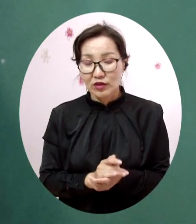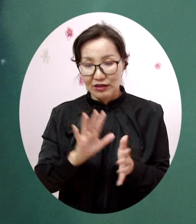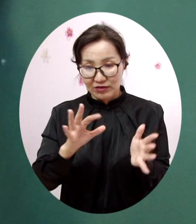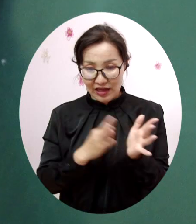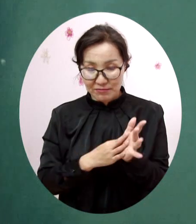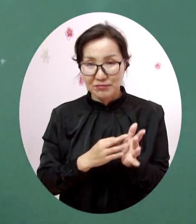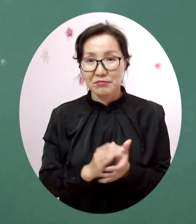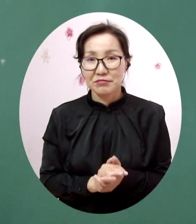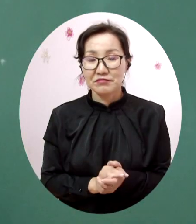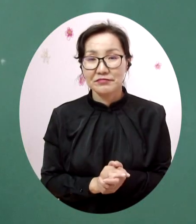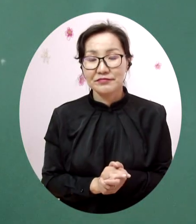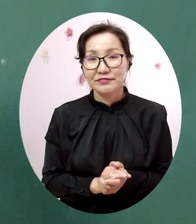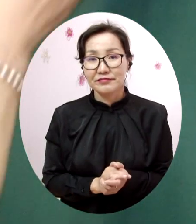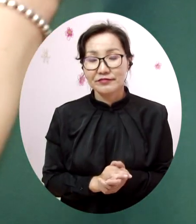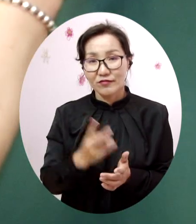18.